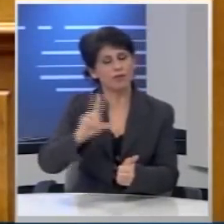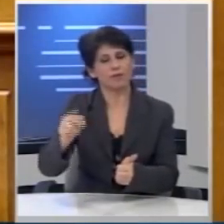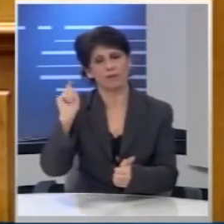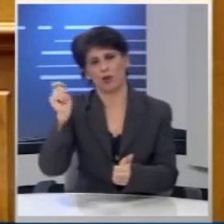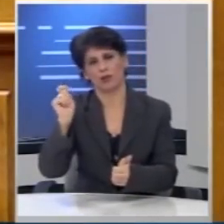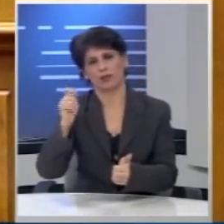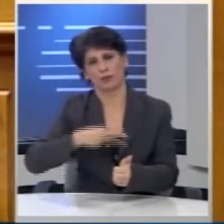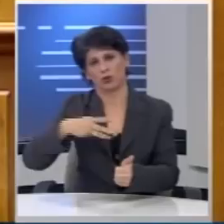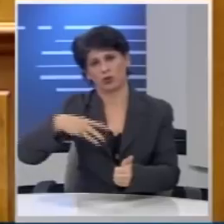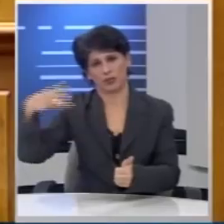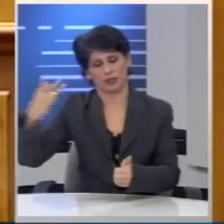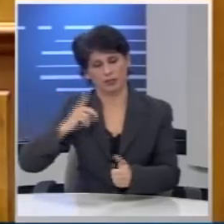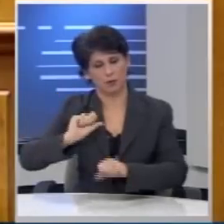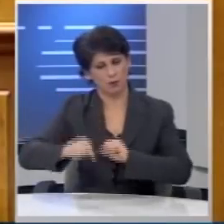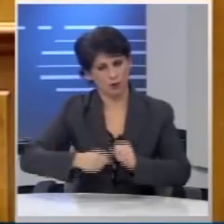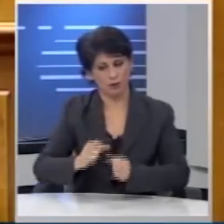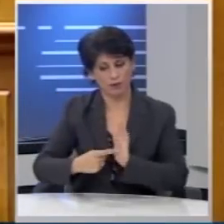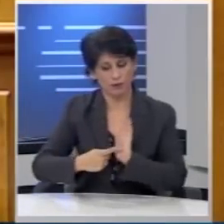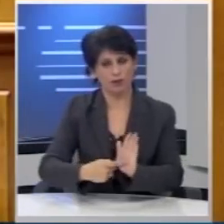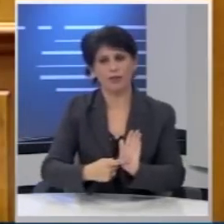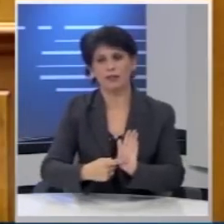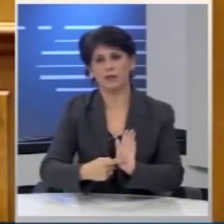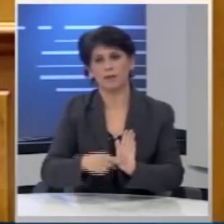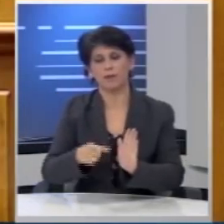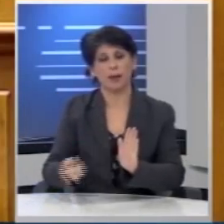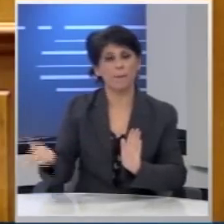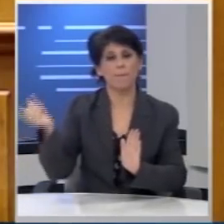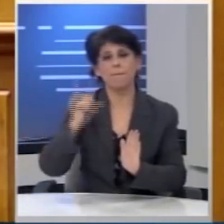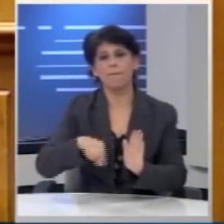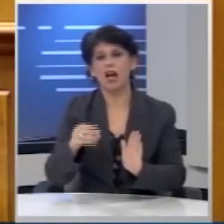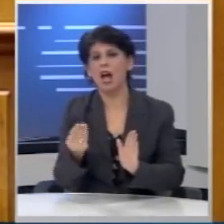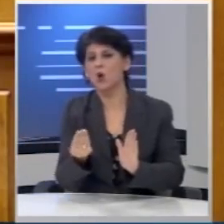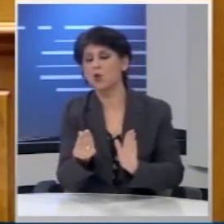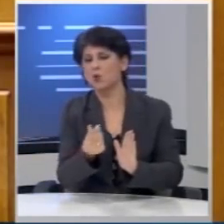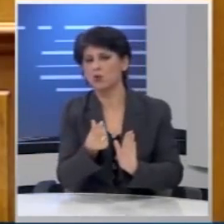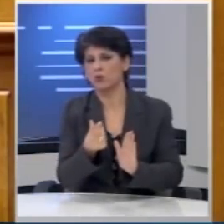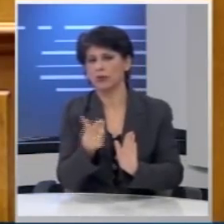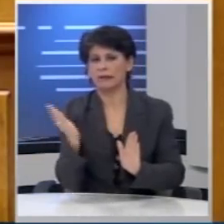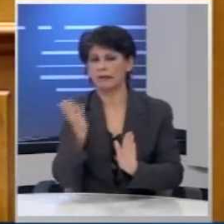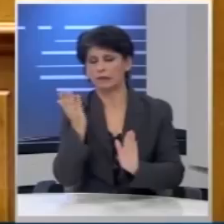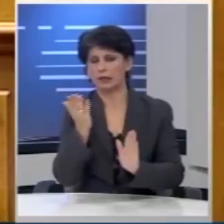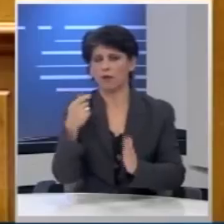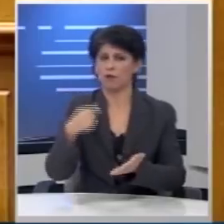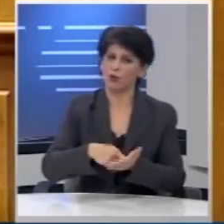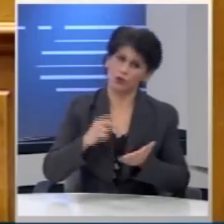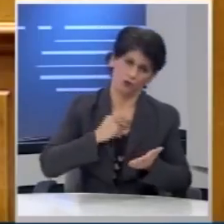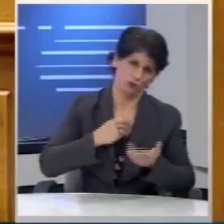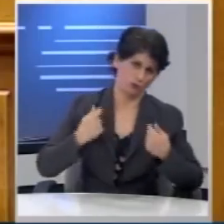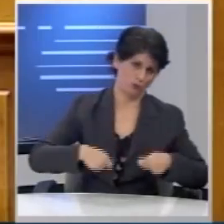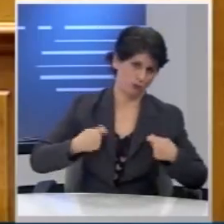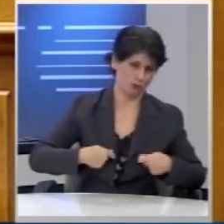ίδια πολιτική με το ΣΥΡΙΖΑ, που προσπαθούσε να την εμφανίσει όμως με άλλο πρόσημο, ως τάχα φορολόγηση του